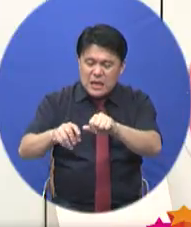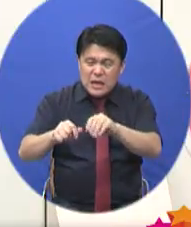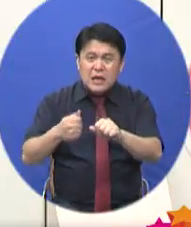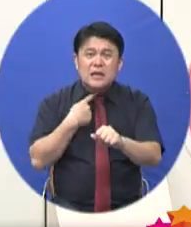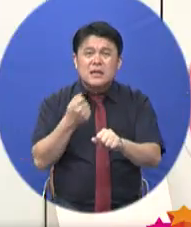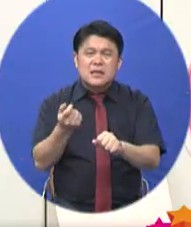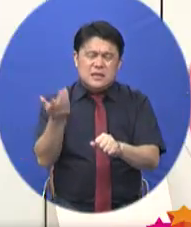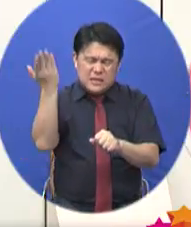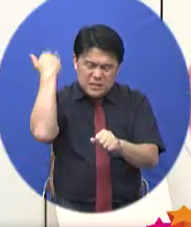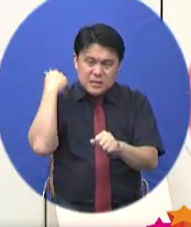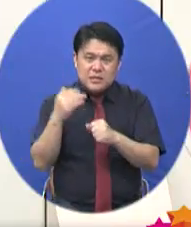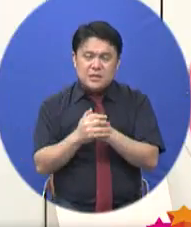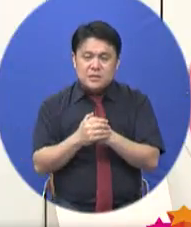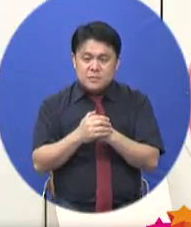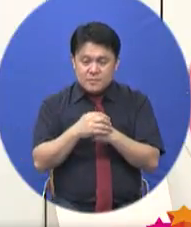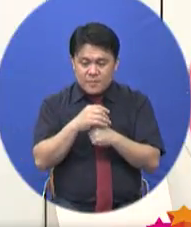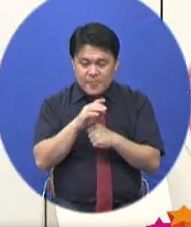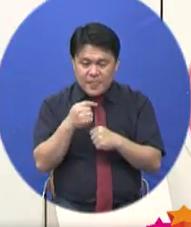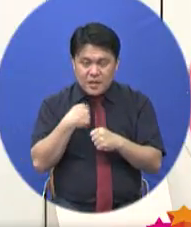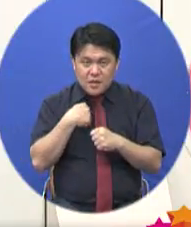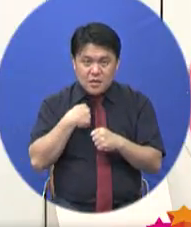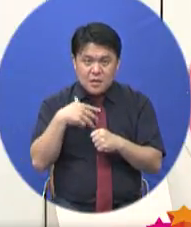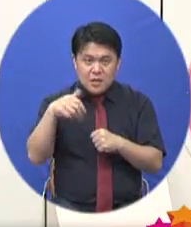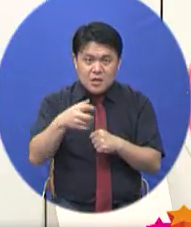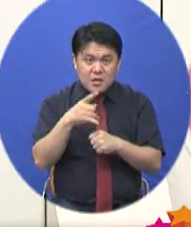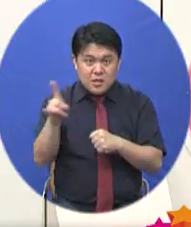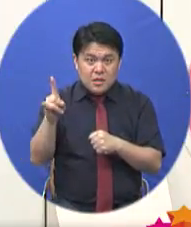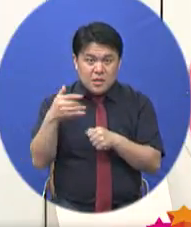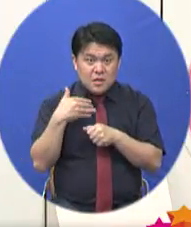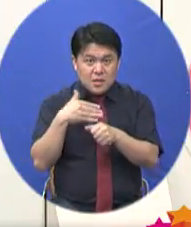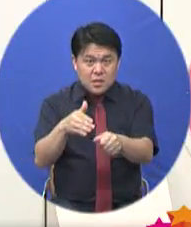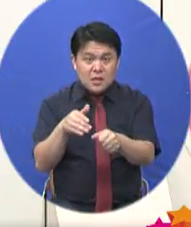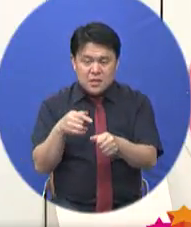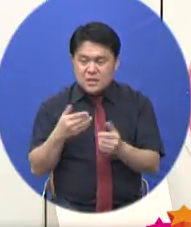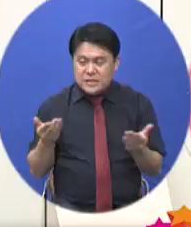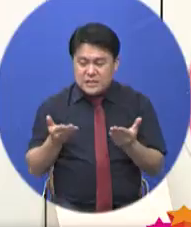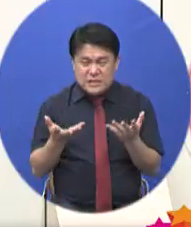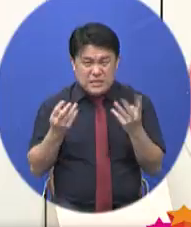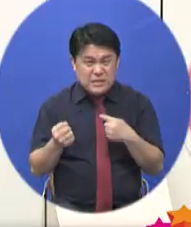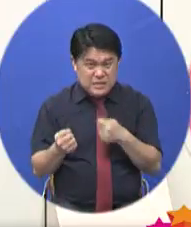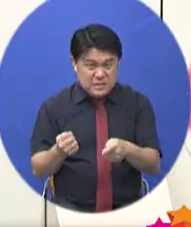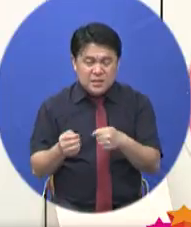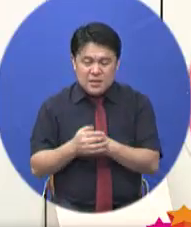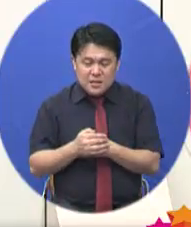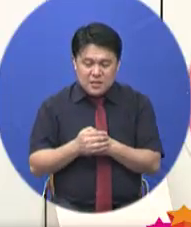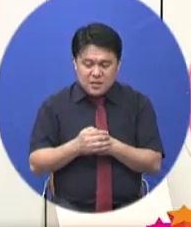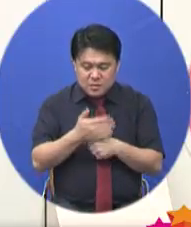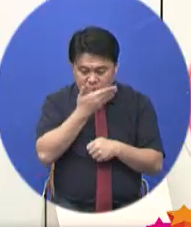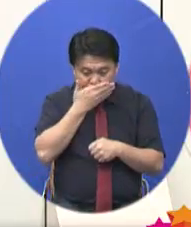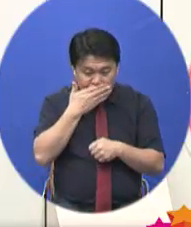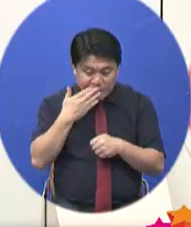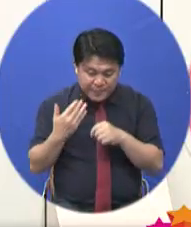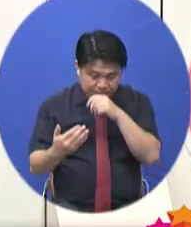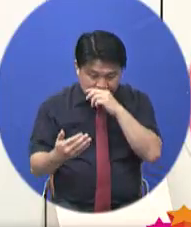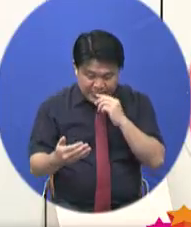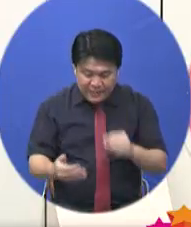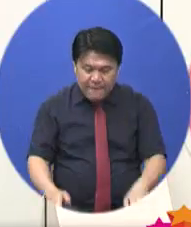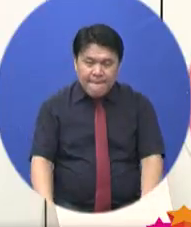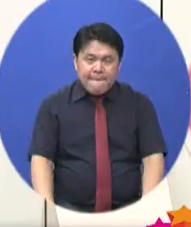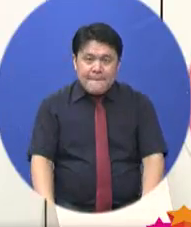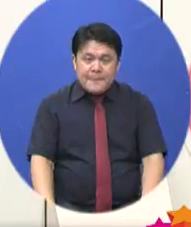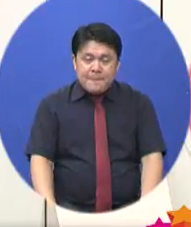저 중대 파견 독립 중대 비대 파견 나가지고선 그 제가 그 부대